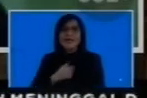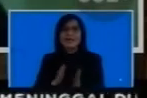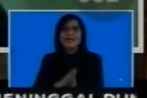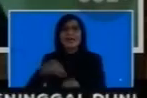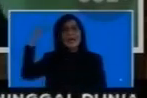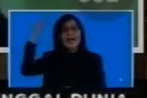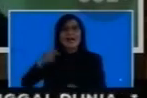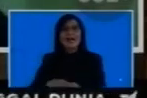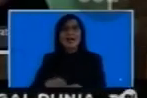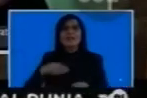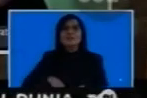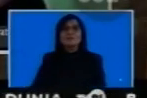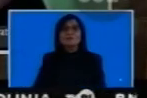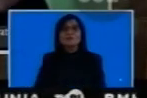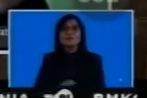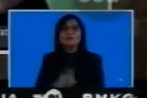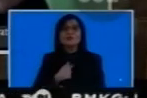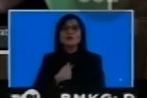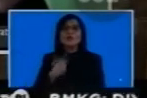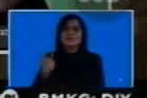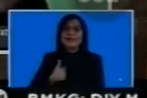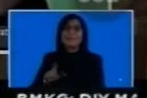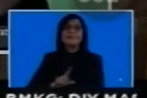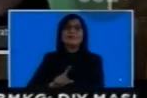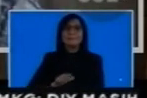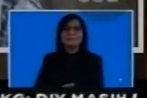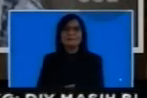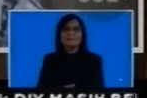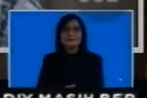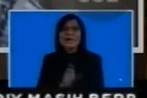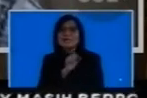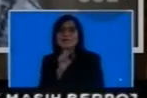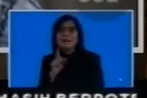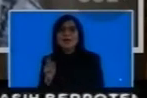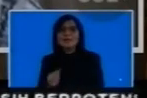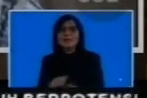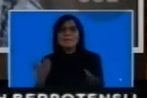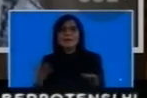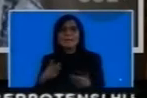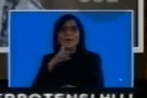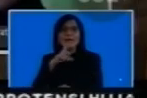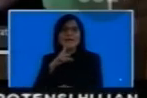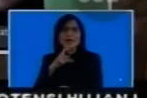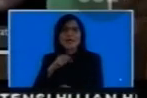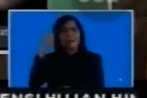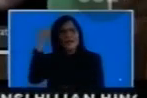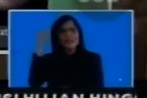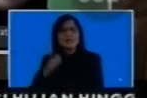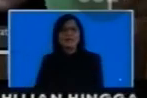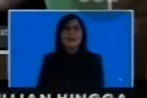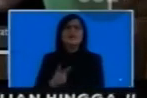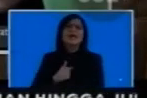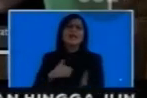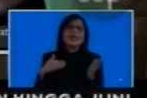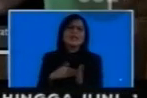saya dikasih pinjaman. Tapi cara belajarnya setiap hari seperti apa? Keluhannya seperti apa? Ya, saya